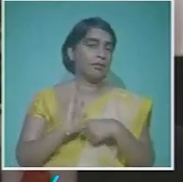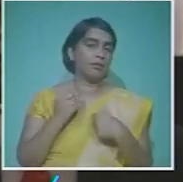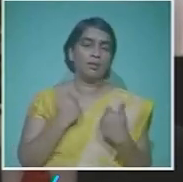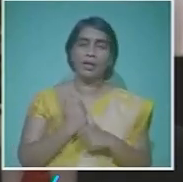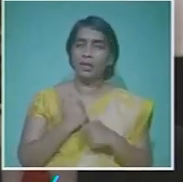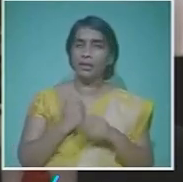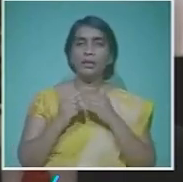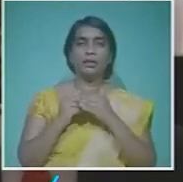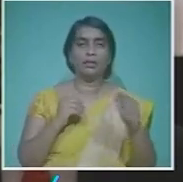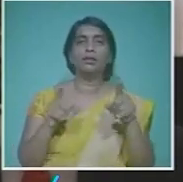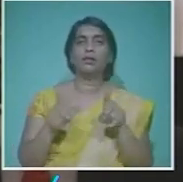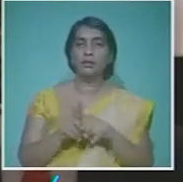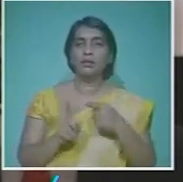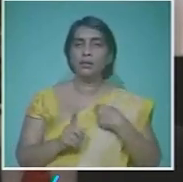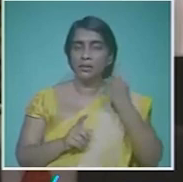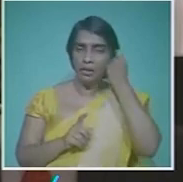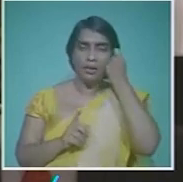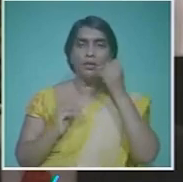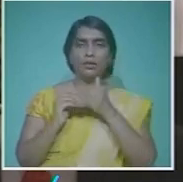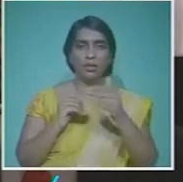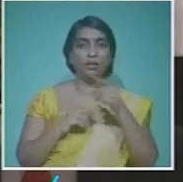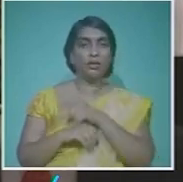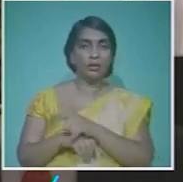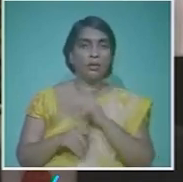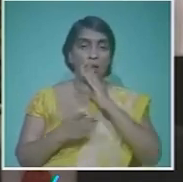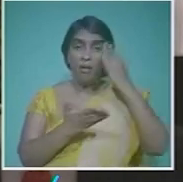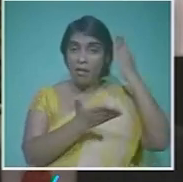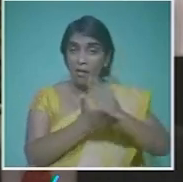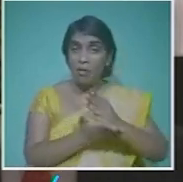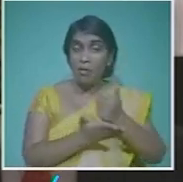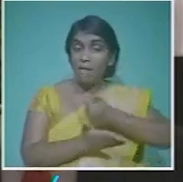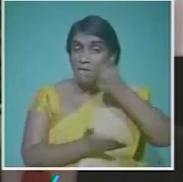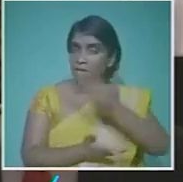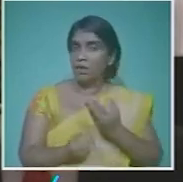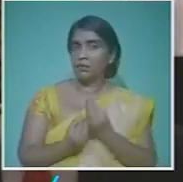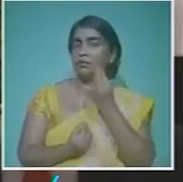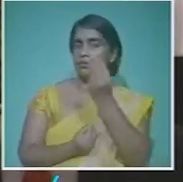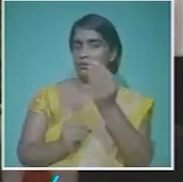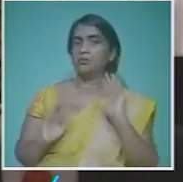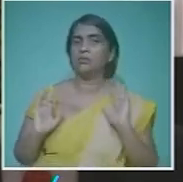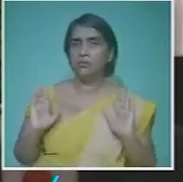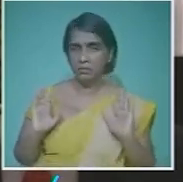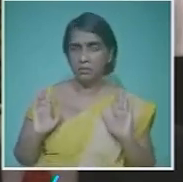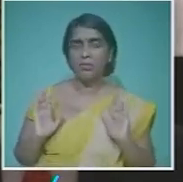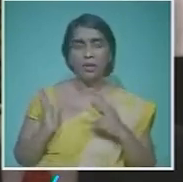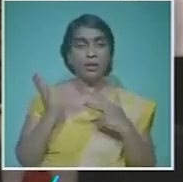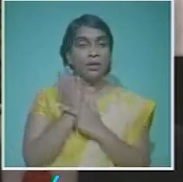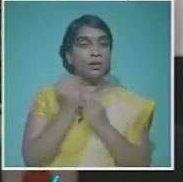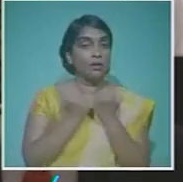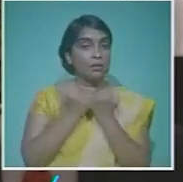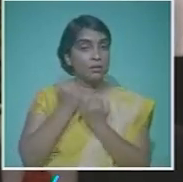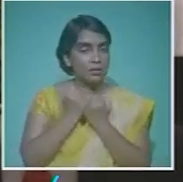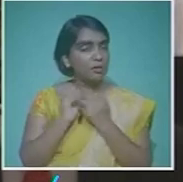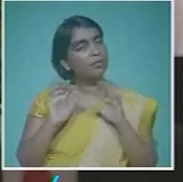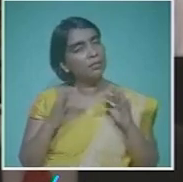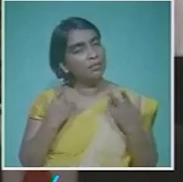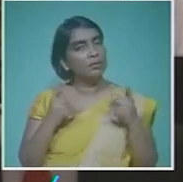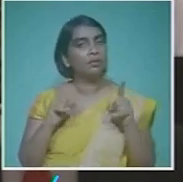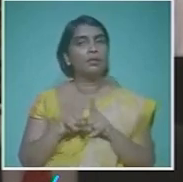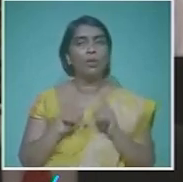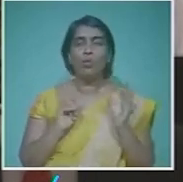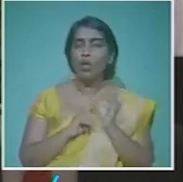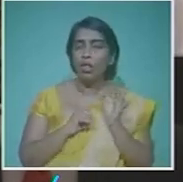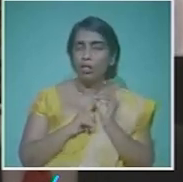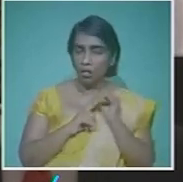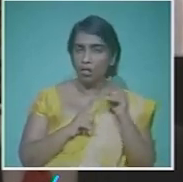බෑ මම යෝජනා කරන්නේ ඒ එක්සිට් එකට වටිනාකමක් තියෙනවා සමෘද්ධියෙන් නැත්නම්